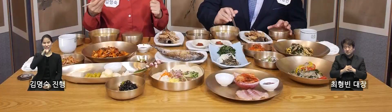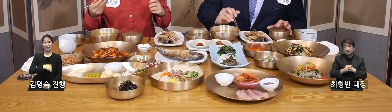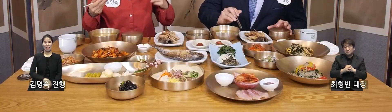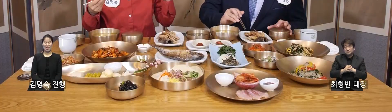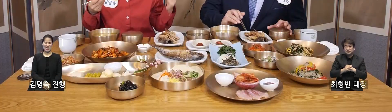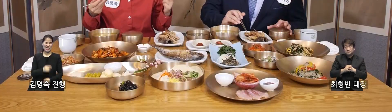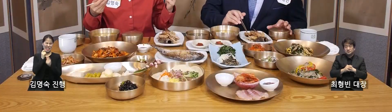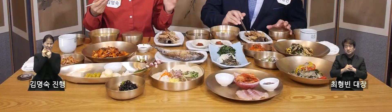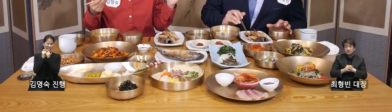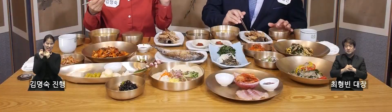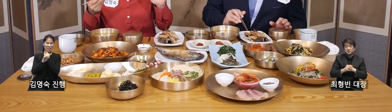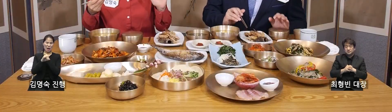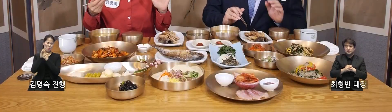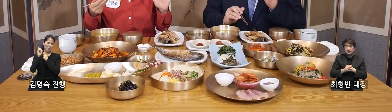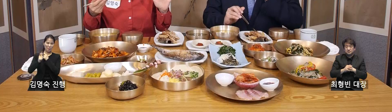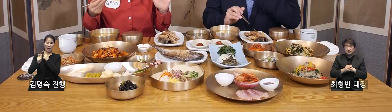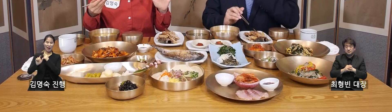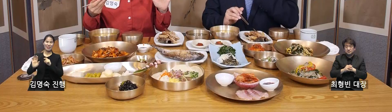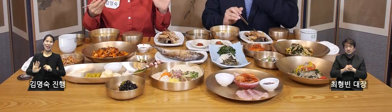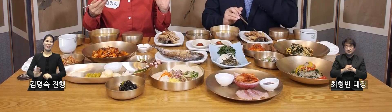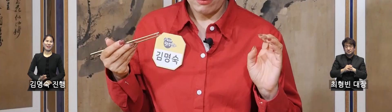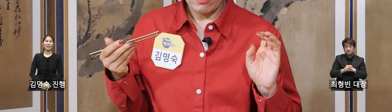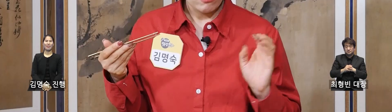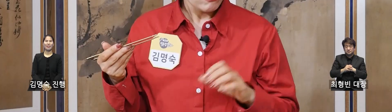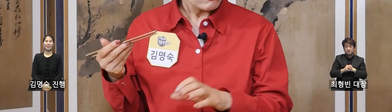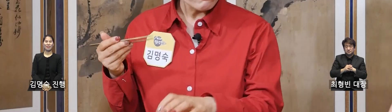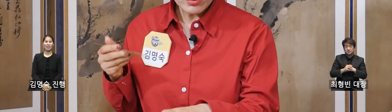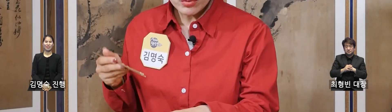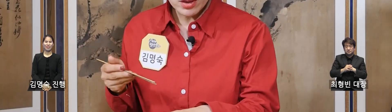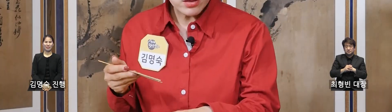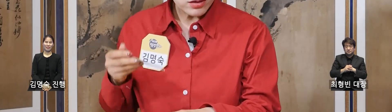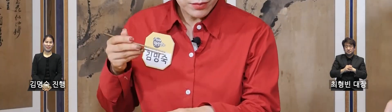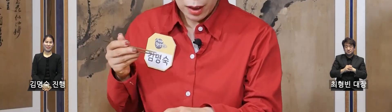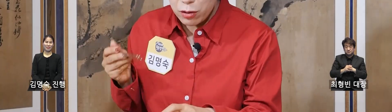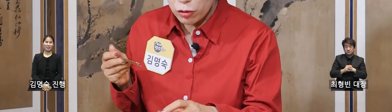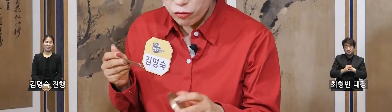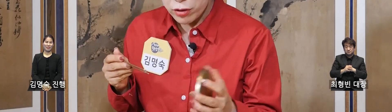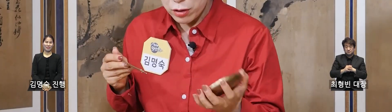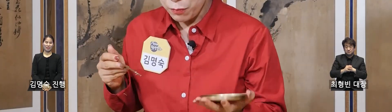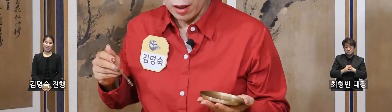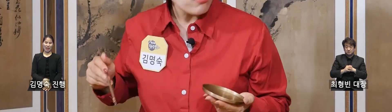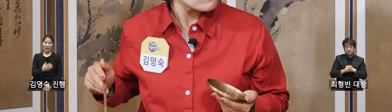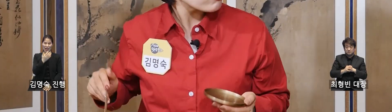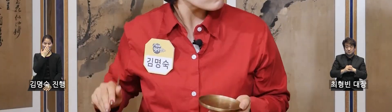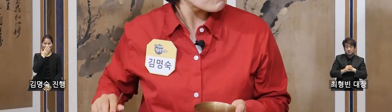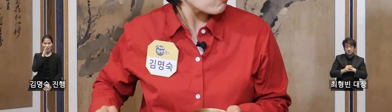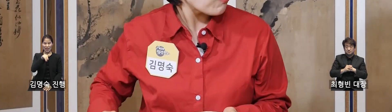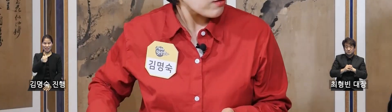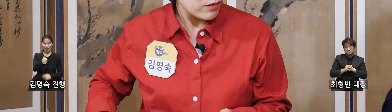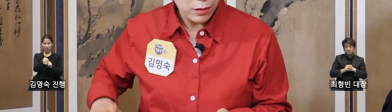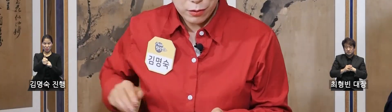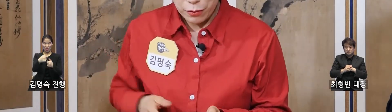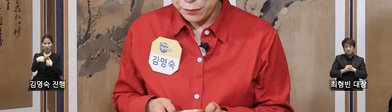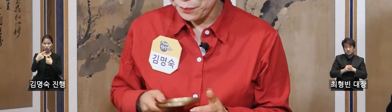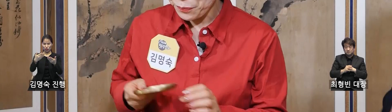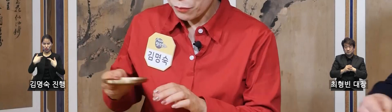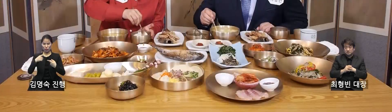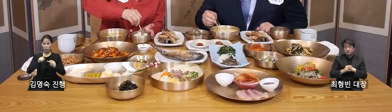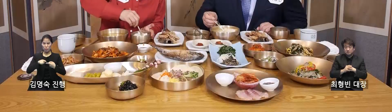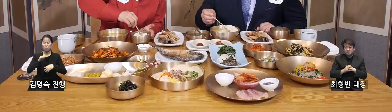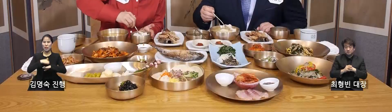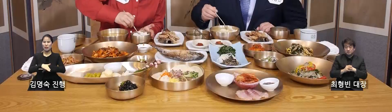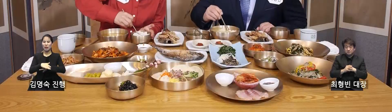즐기거나 뭐 뻑뻑하거나 이런게 아니구요 그 우리 도서관 님이 알려주신 방법으로 부터 먹어봐야겠네요